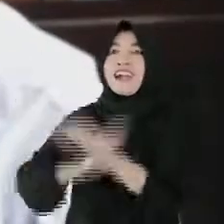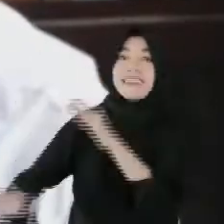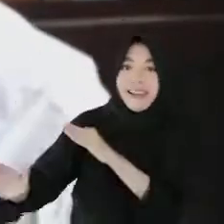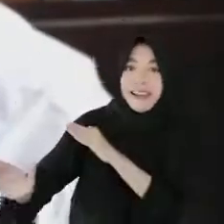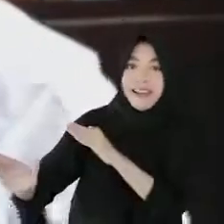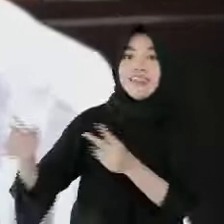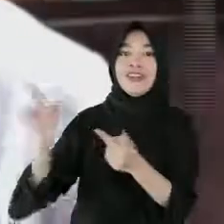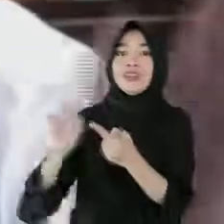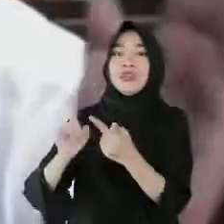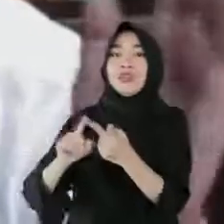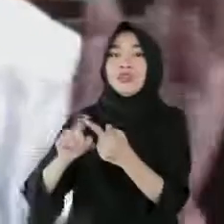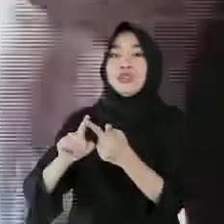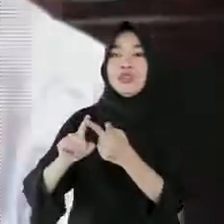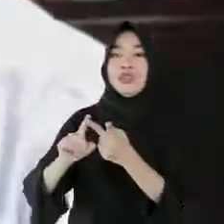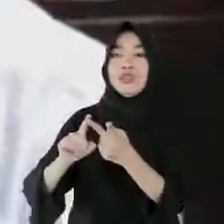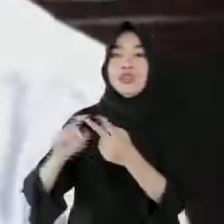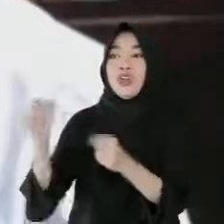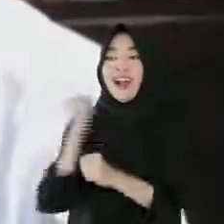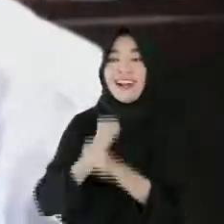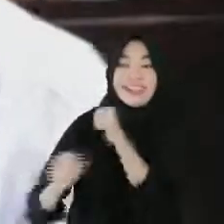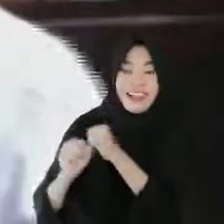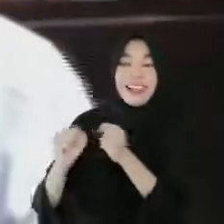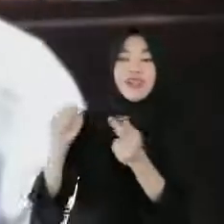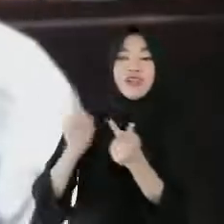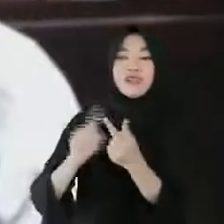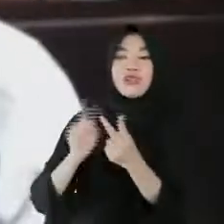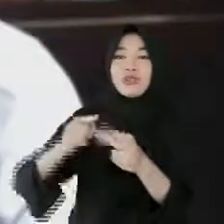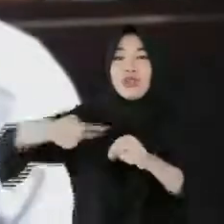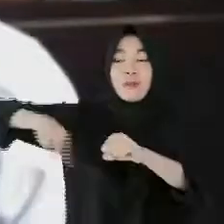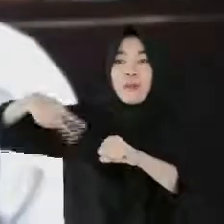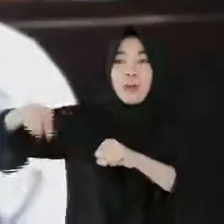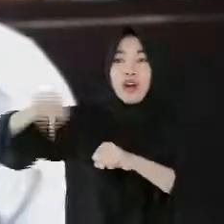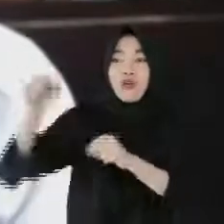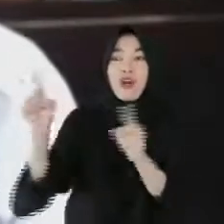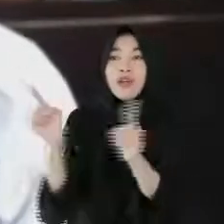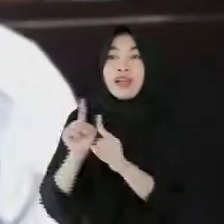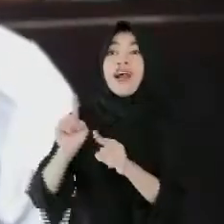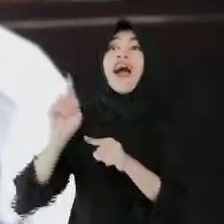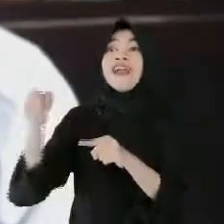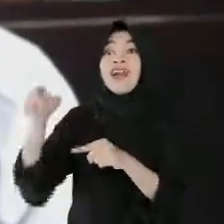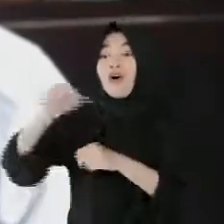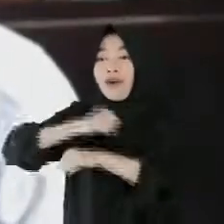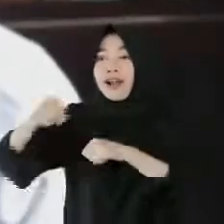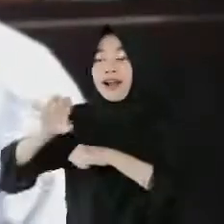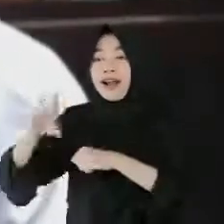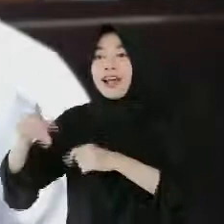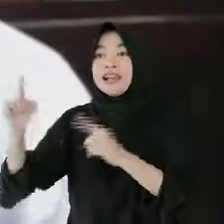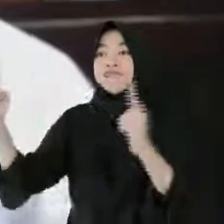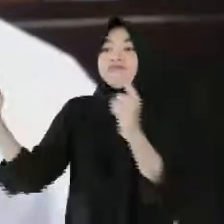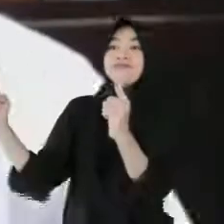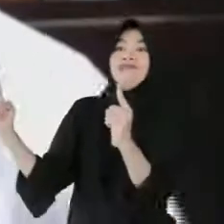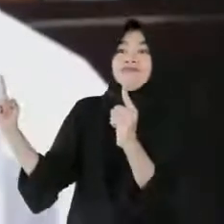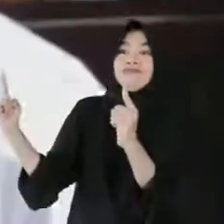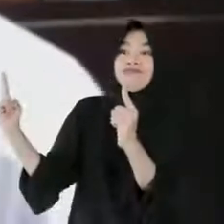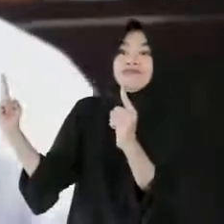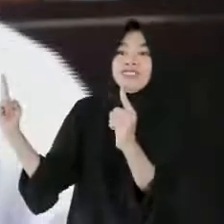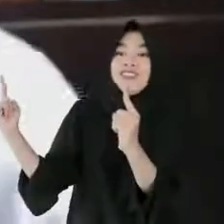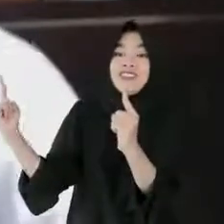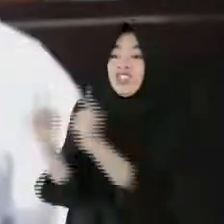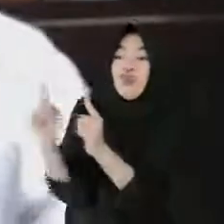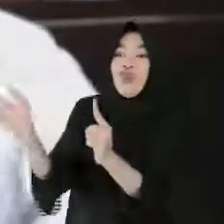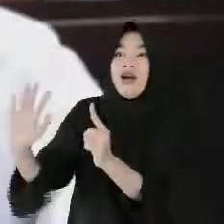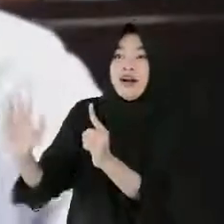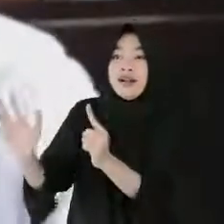Budi badan ketemu badan gede ada yang tidak ada bukti cek bandingan yang tidak perlu bersentuhan